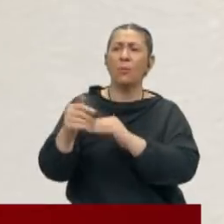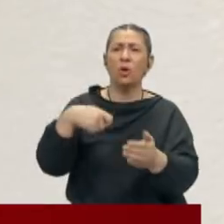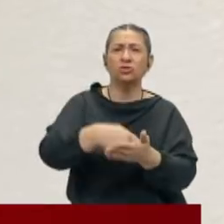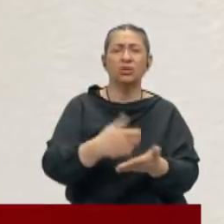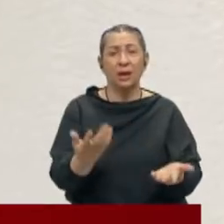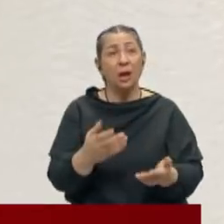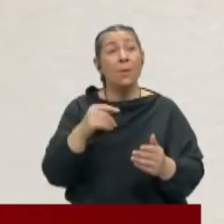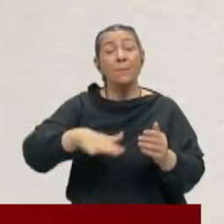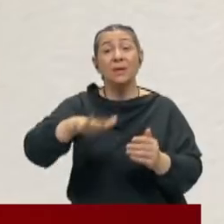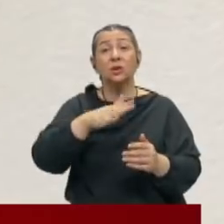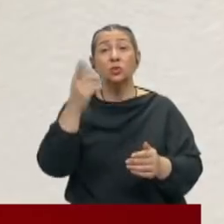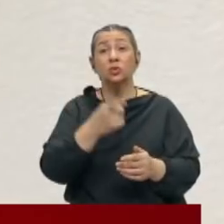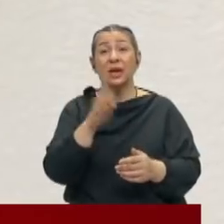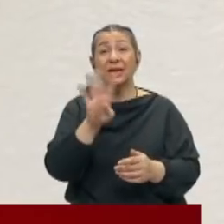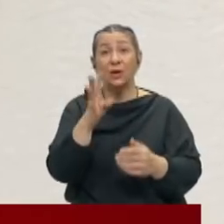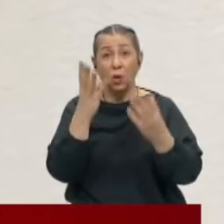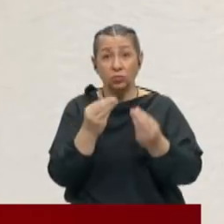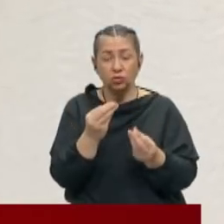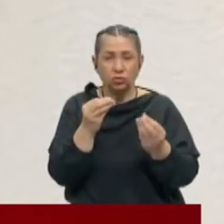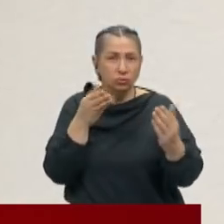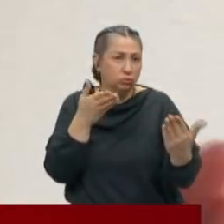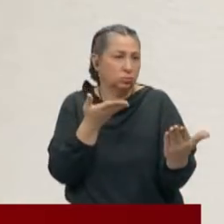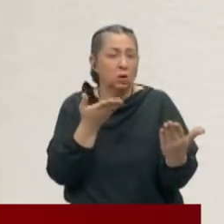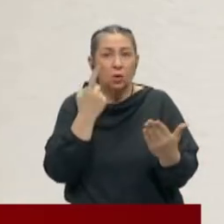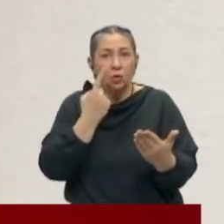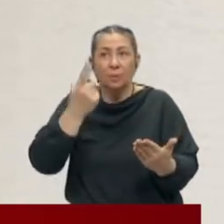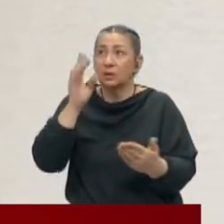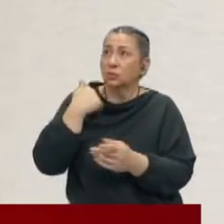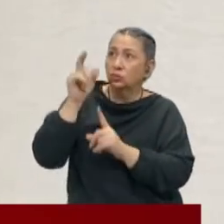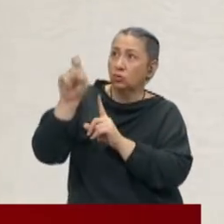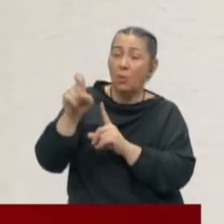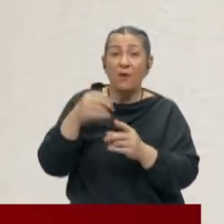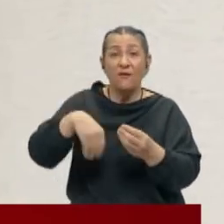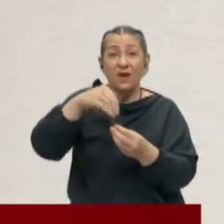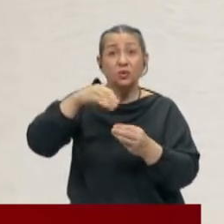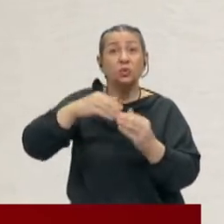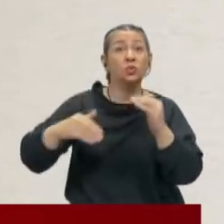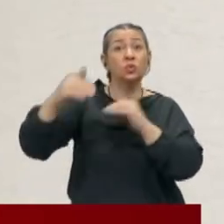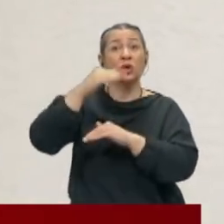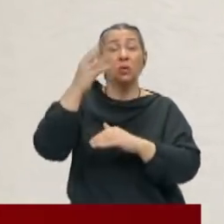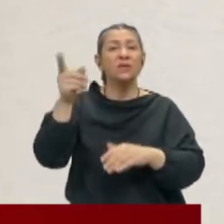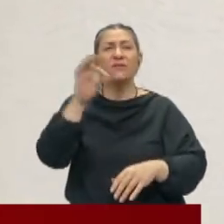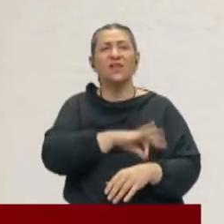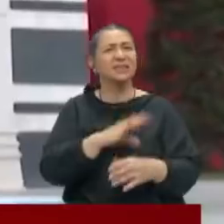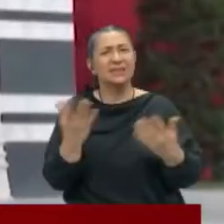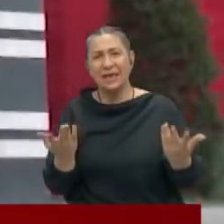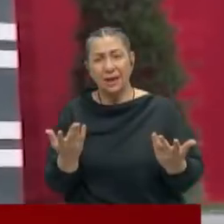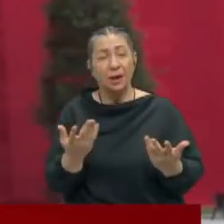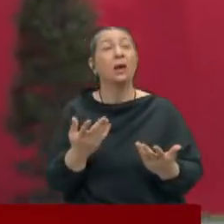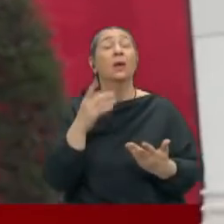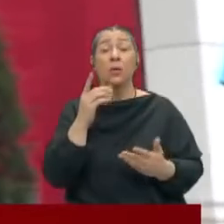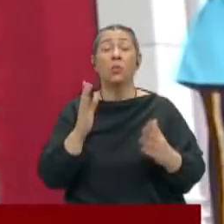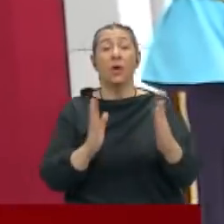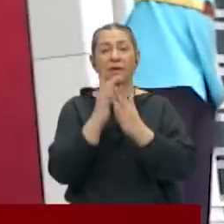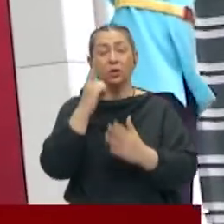Bugün piyasada faiz %40'lara gelmiş, dayanmış durumda. Hükümete şunu soruyorum. Faizin yüksek olmasından sizin menfaatiniz nedir? Muhalefete